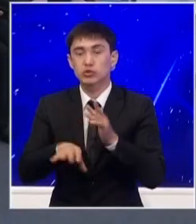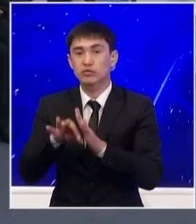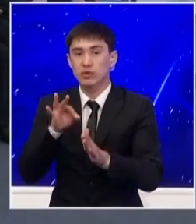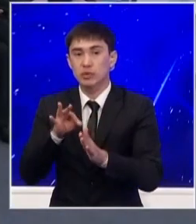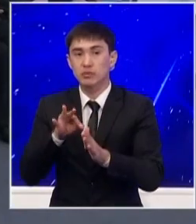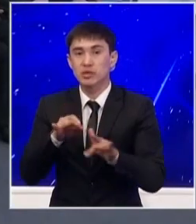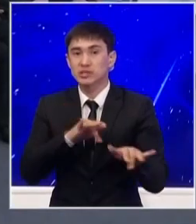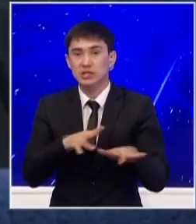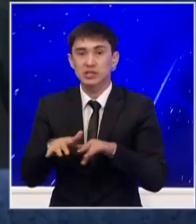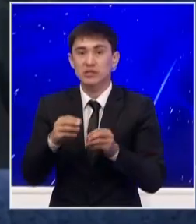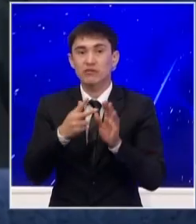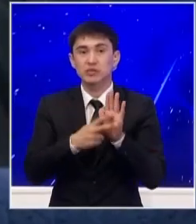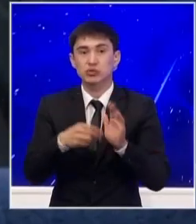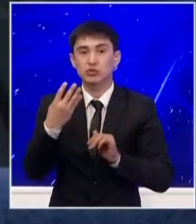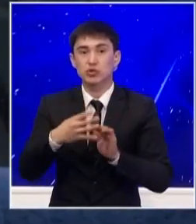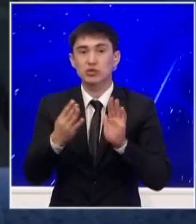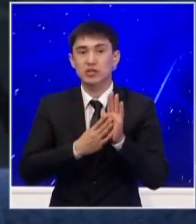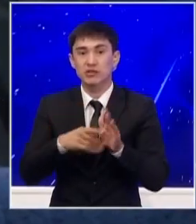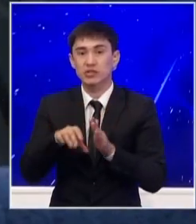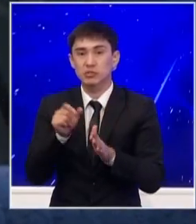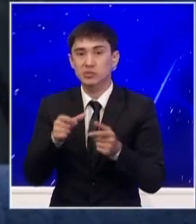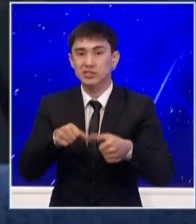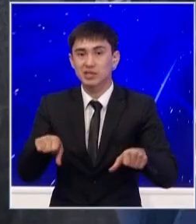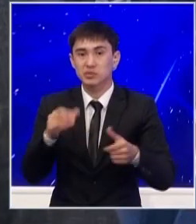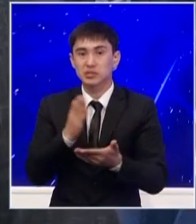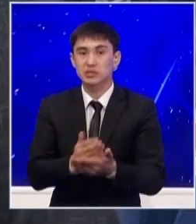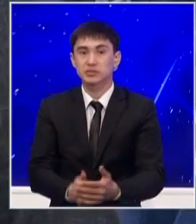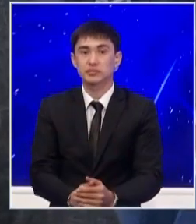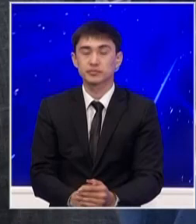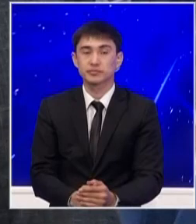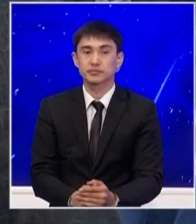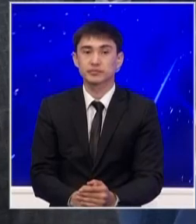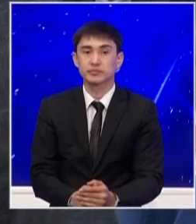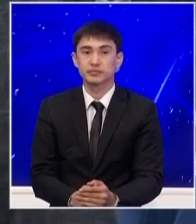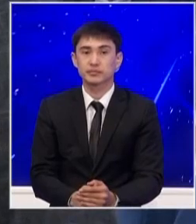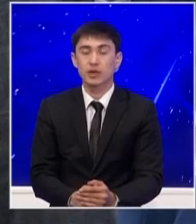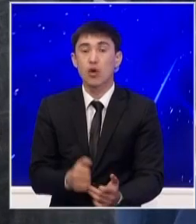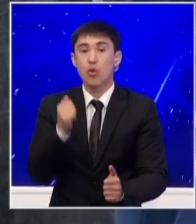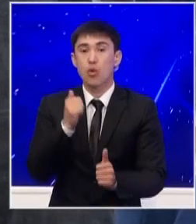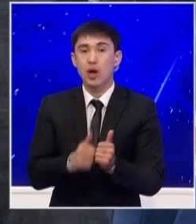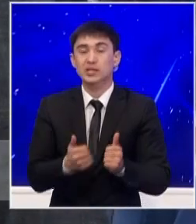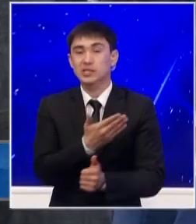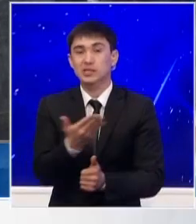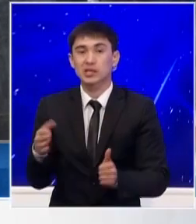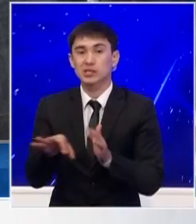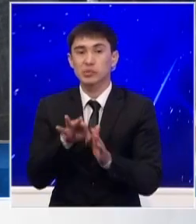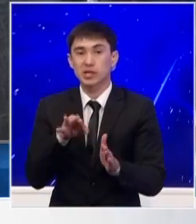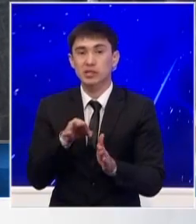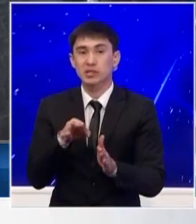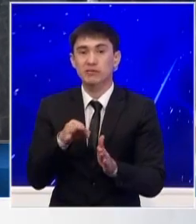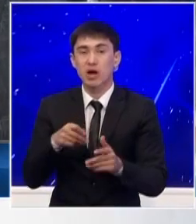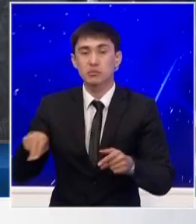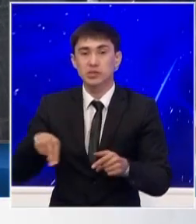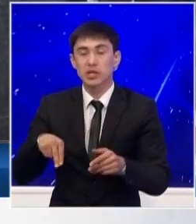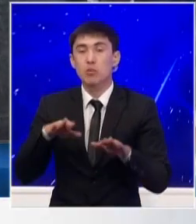выборам задействованы 849 избирательных комиссий. У каждой стороны, у избирательной администрации,